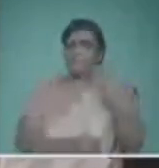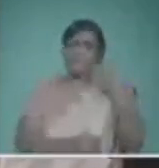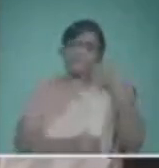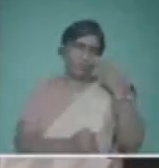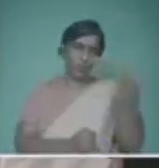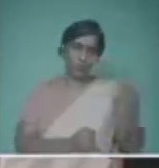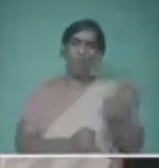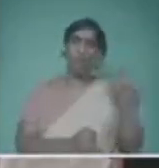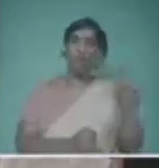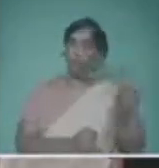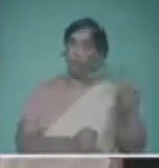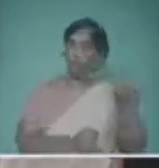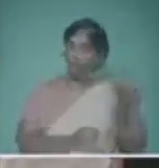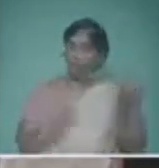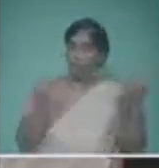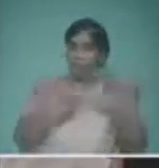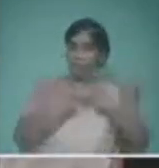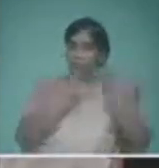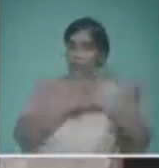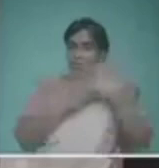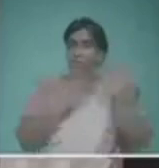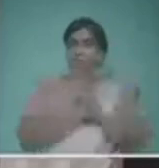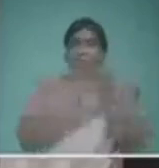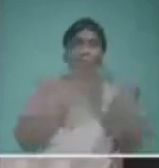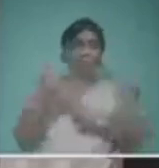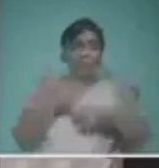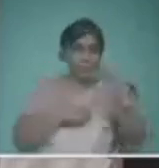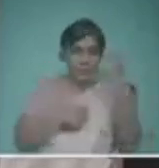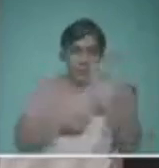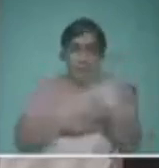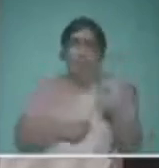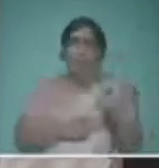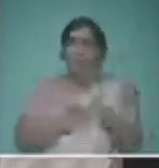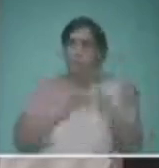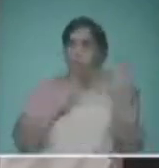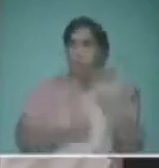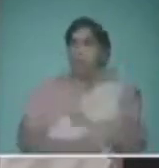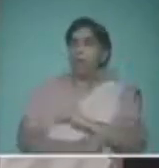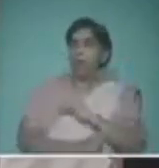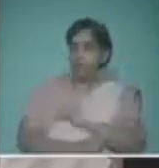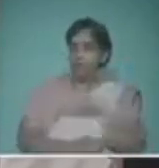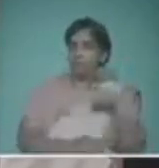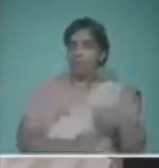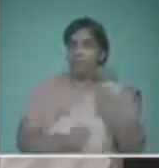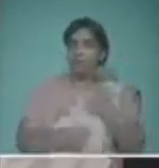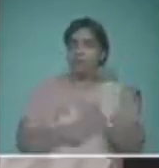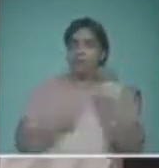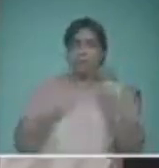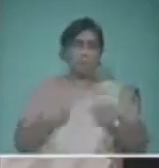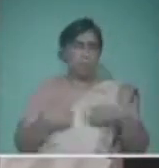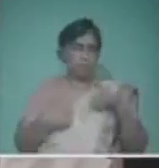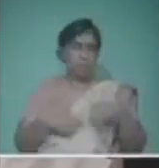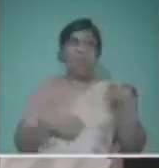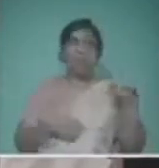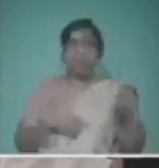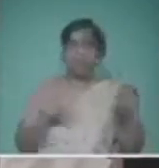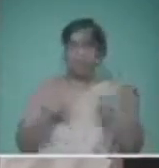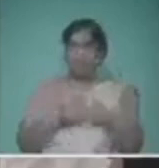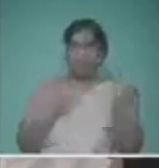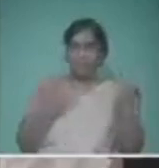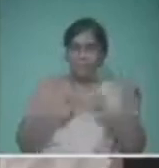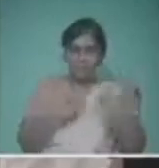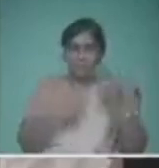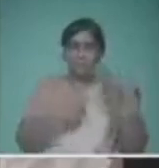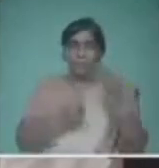යනවා. තවද එම අබලි ද්‍රව්‍ය විකුණා ලබාගත ඇති විශාල ආදායමක්ද මේ මගින් රජයට අහිමි වෙනවා. ඒ අනුව අබලි ද්‍රව්‍ය